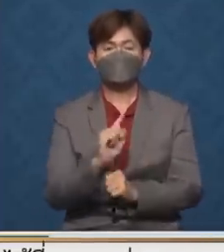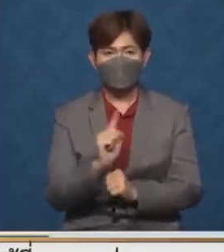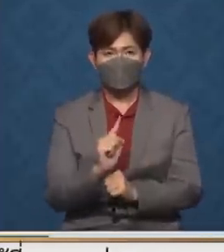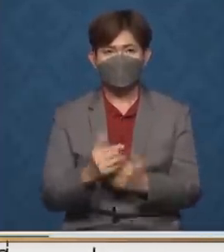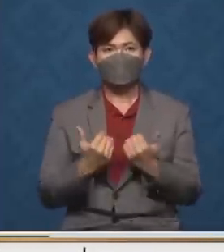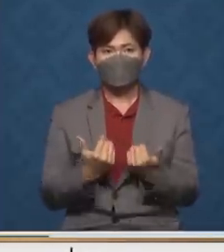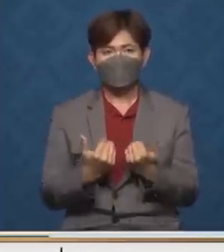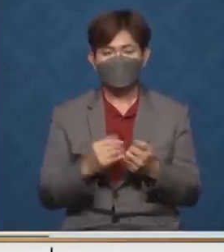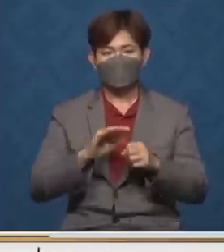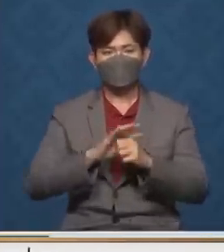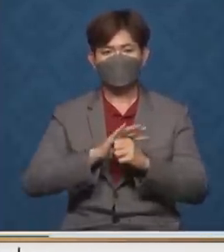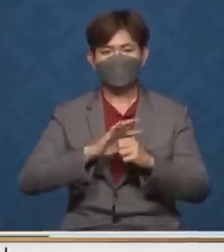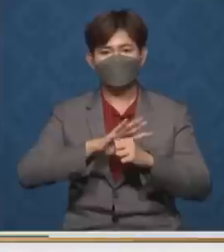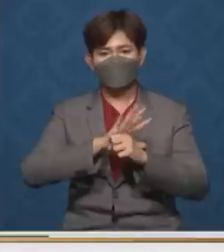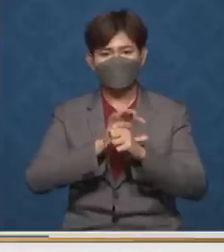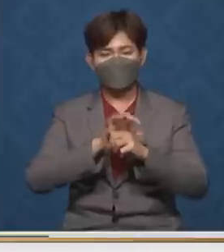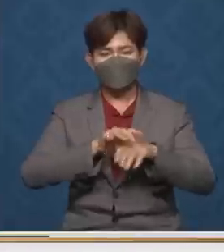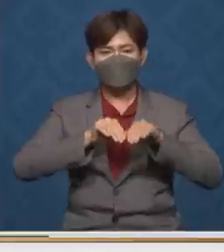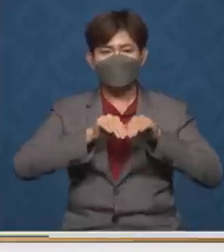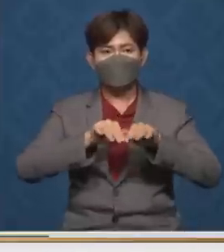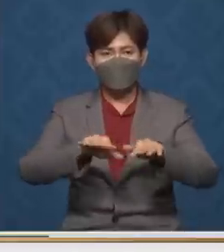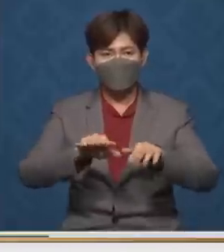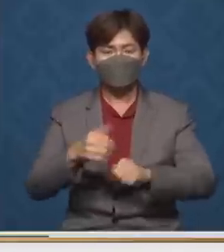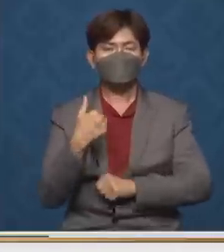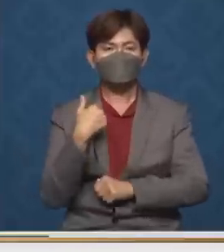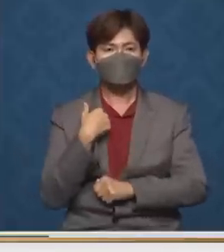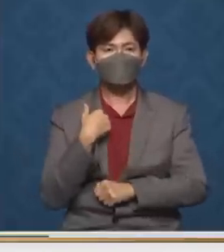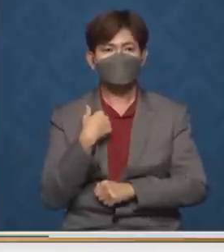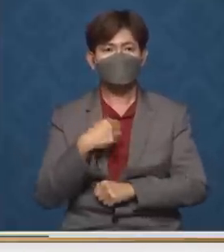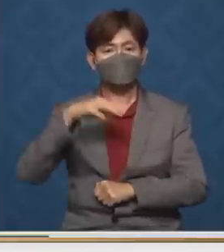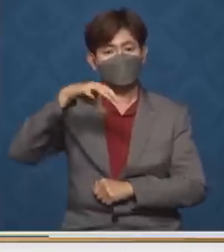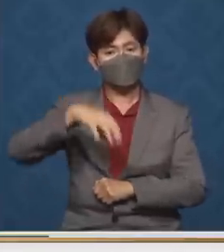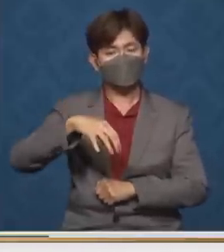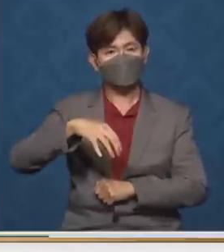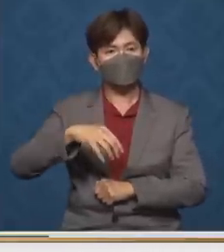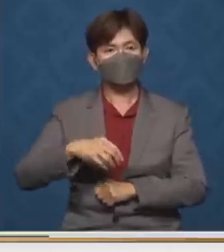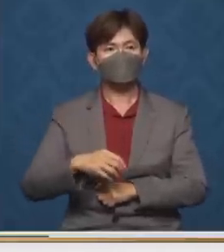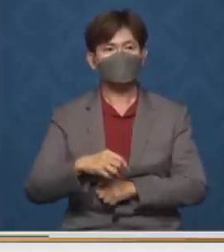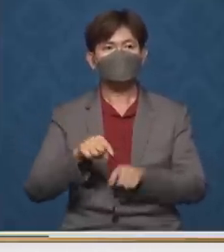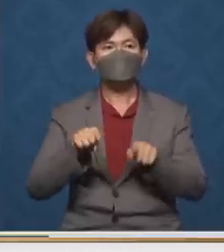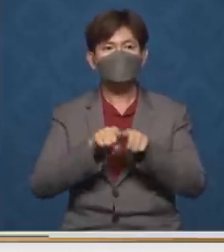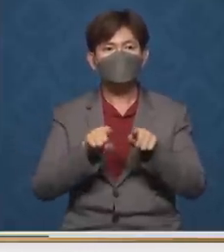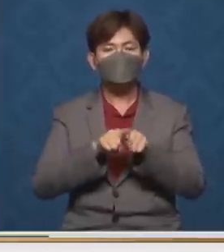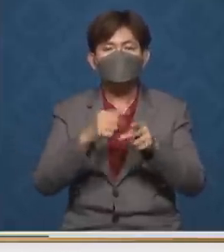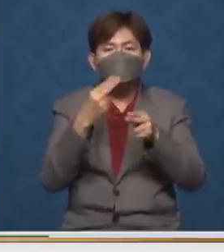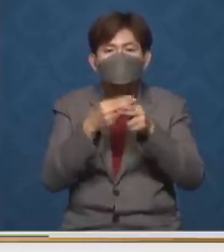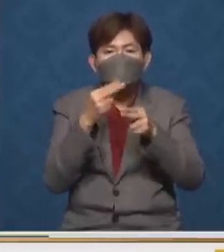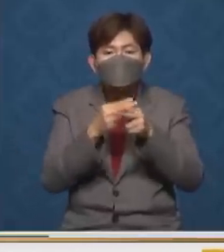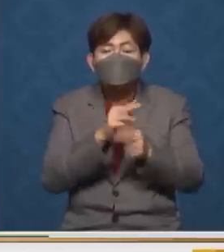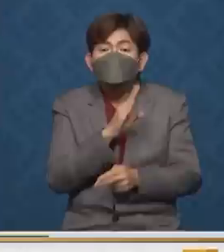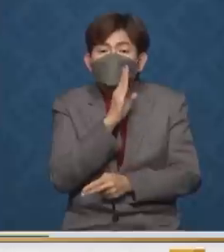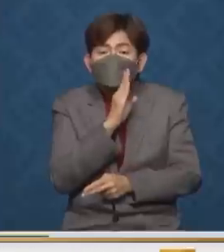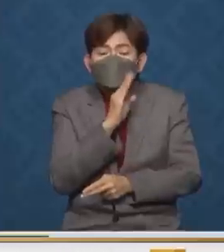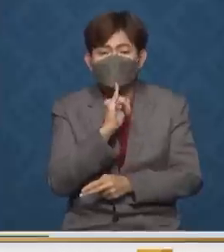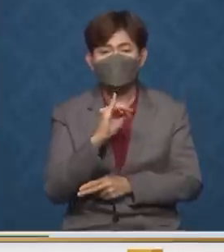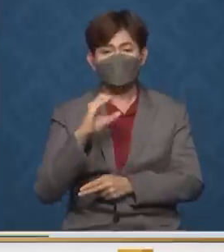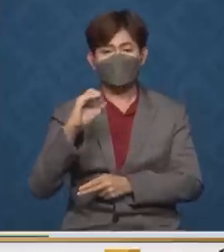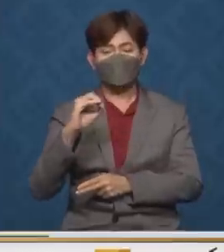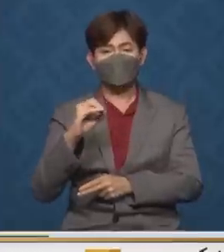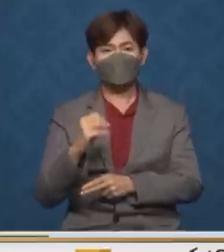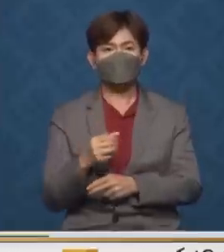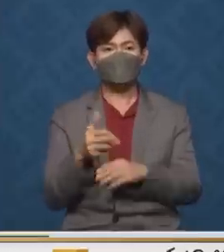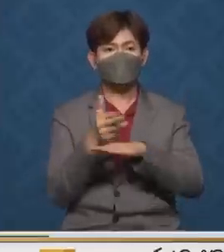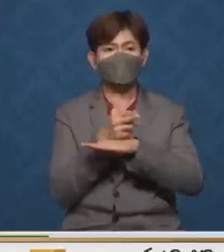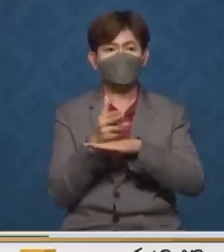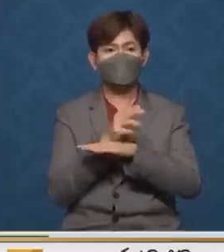นสภาวะวิกิจโลกระบาดก็มีหน่วยงานและเรีกวาเป็เพจอาวตารที่เมื่สักคู่นี้ในคปวดีโอของกองทพบอก